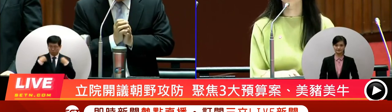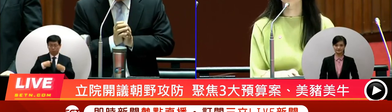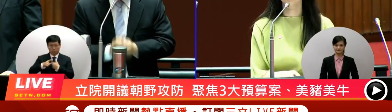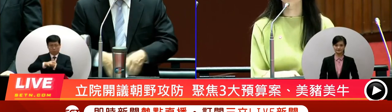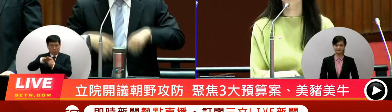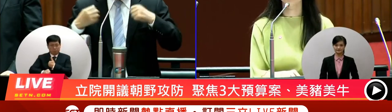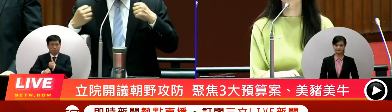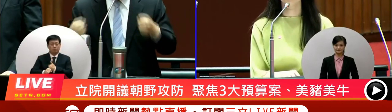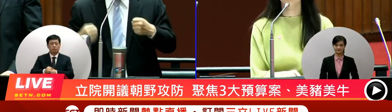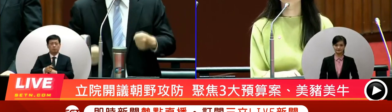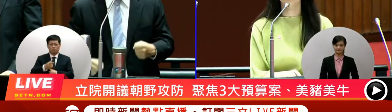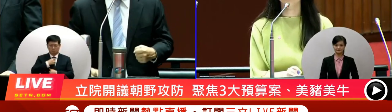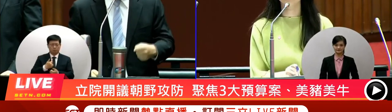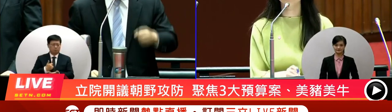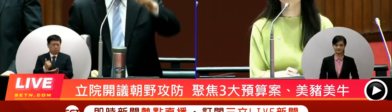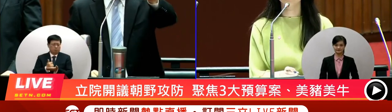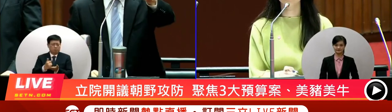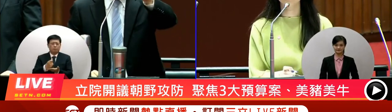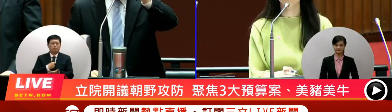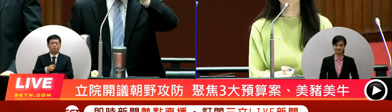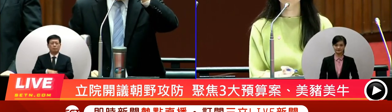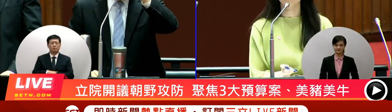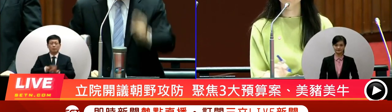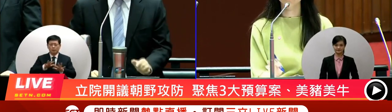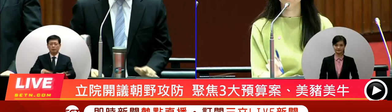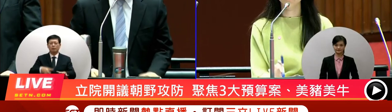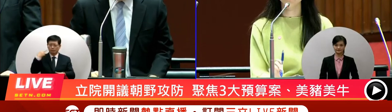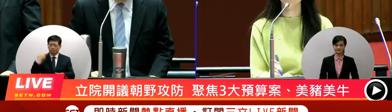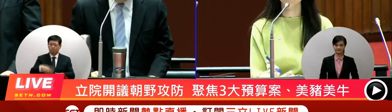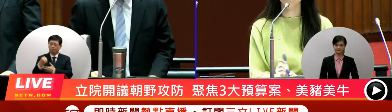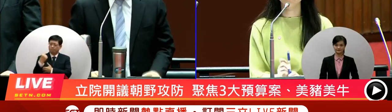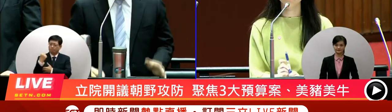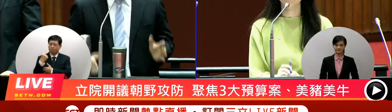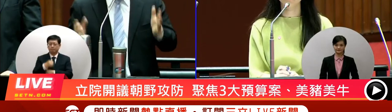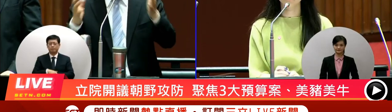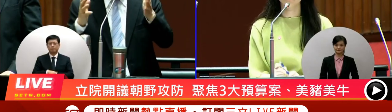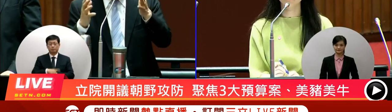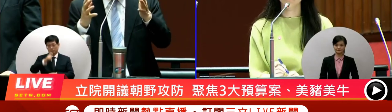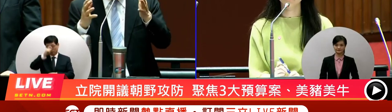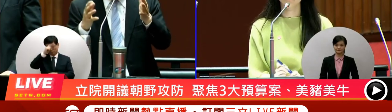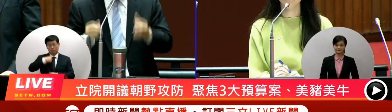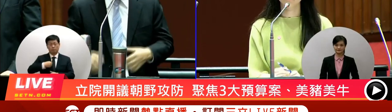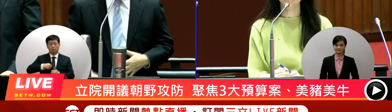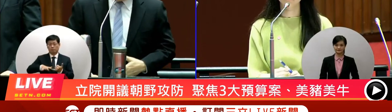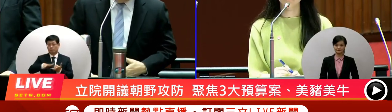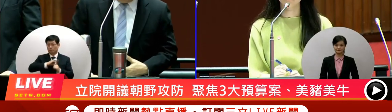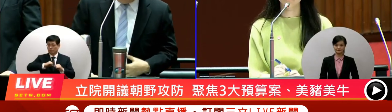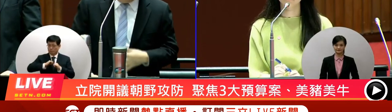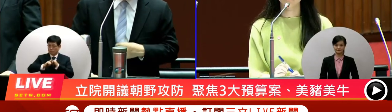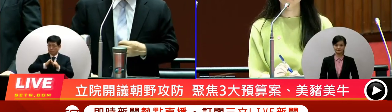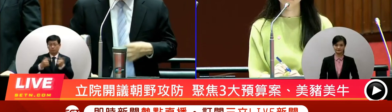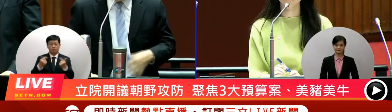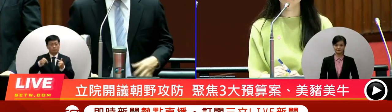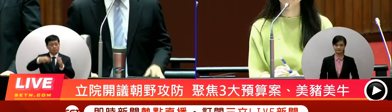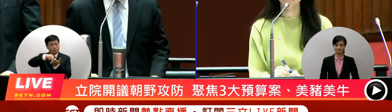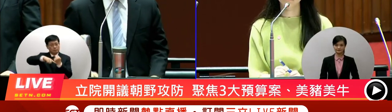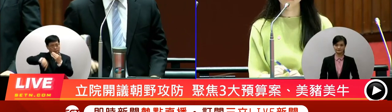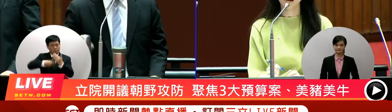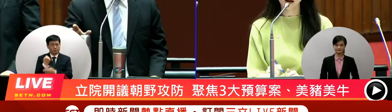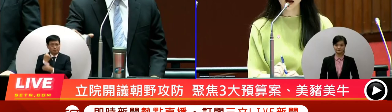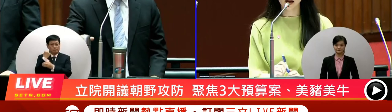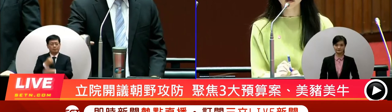机要大力走出去，那我们会做更大的努力，希望国人同胞包括国宴大力支